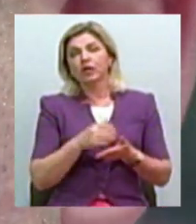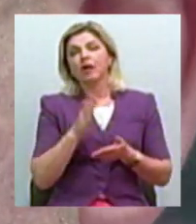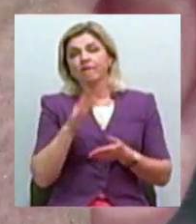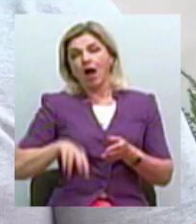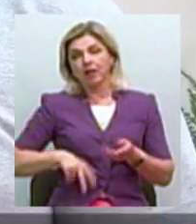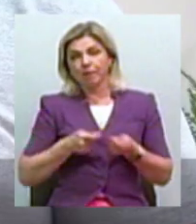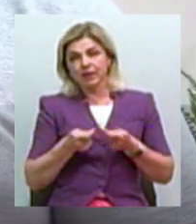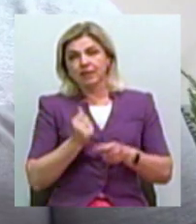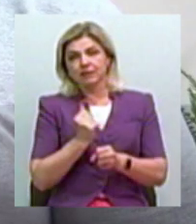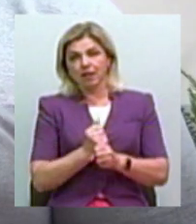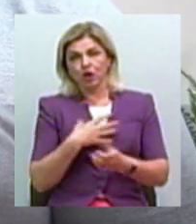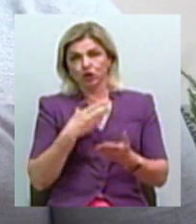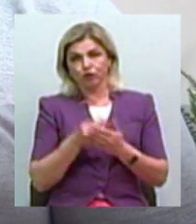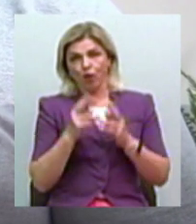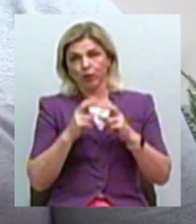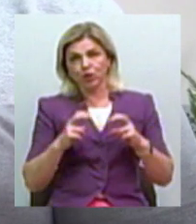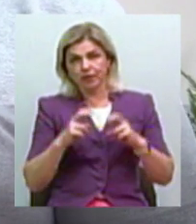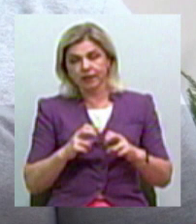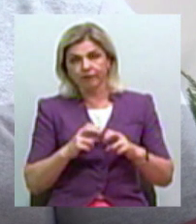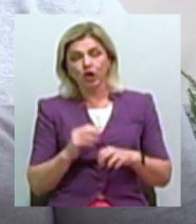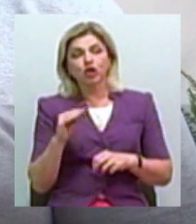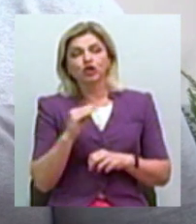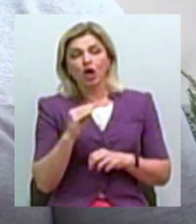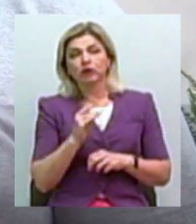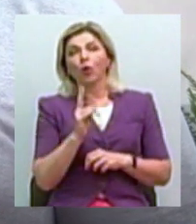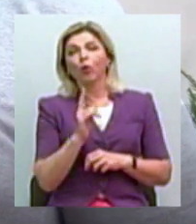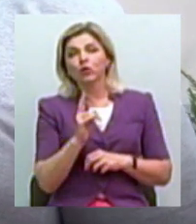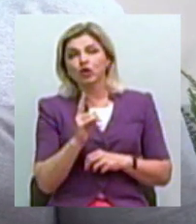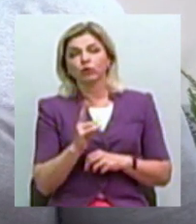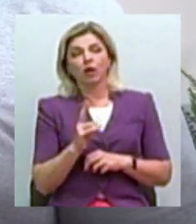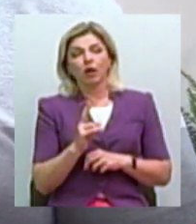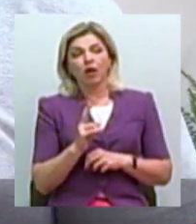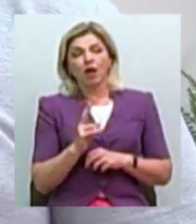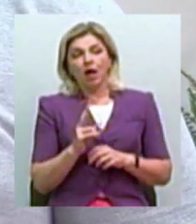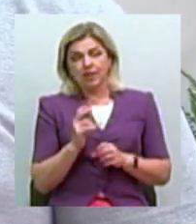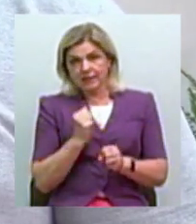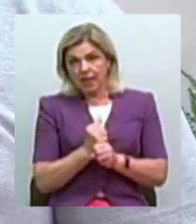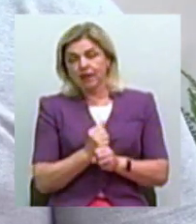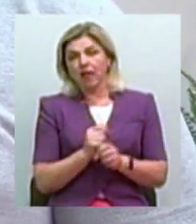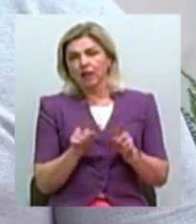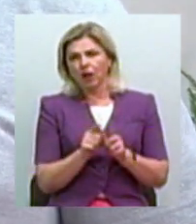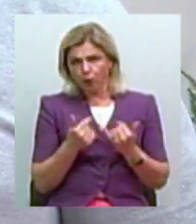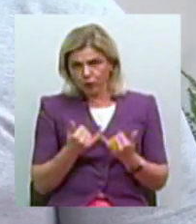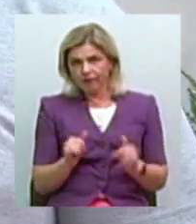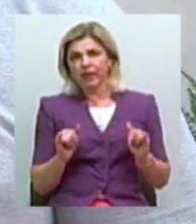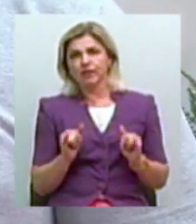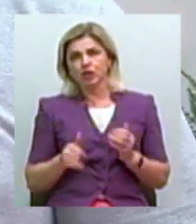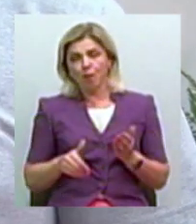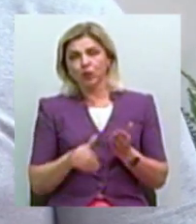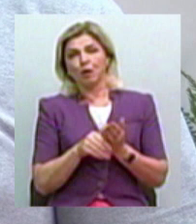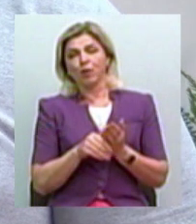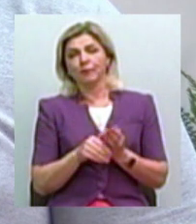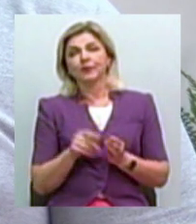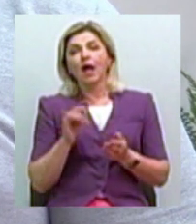розслідування. Жанна Курченко її відвела, ну, таким дивним способом, а саме